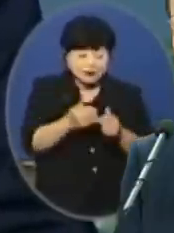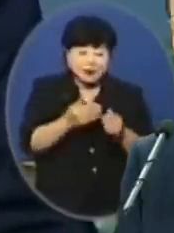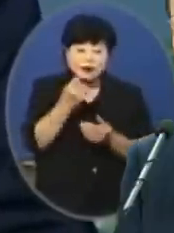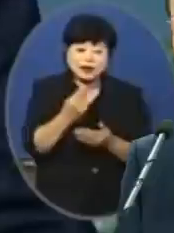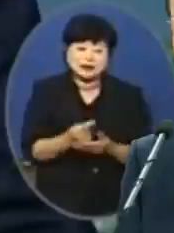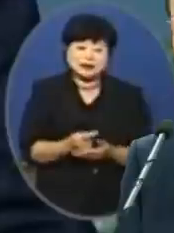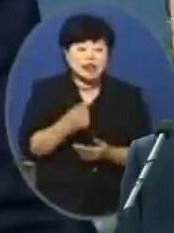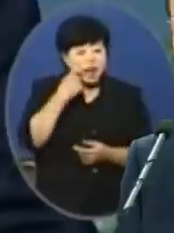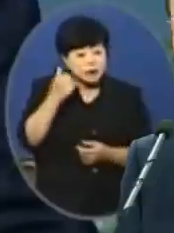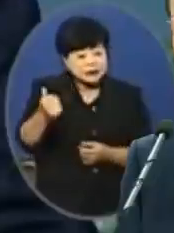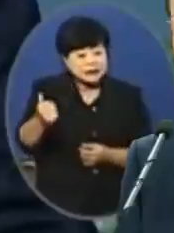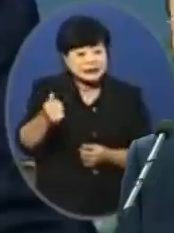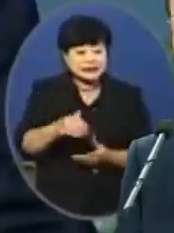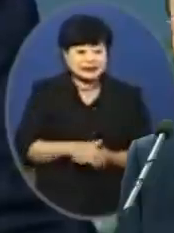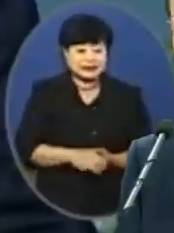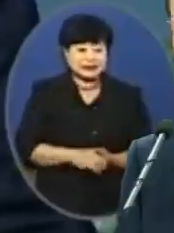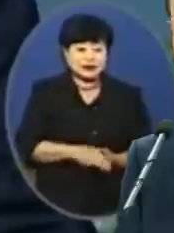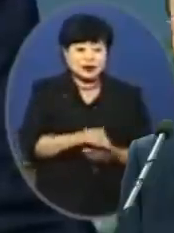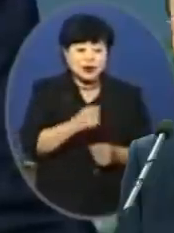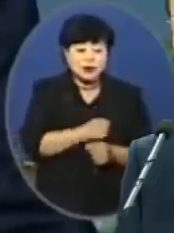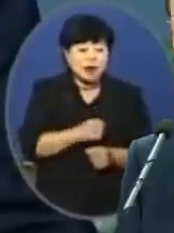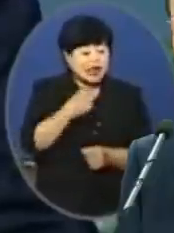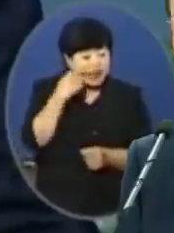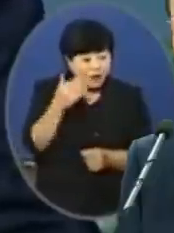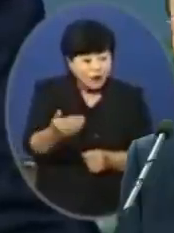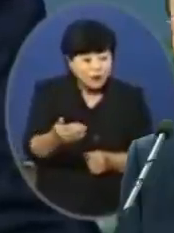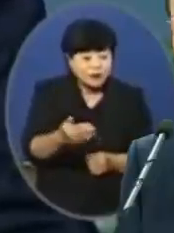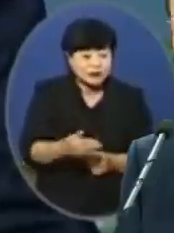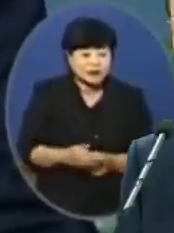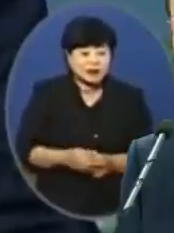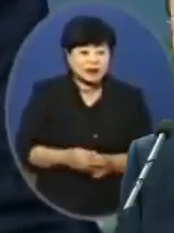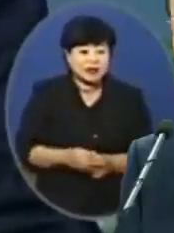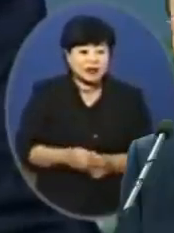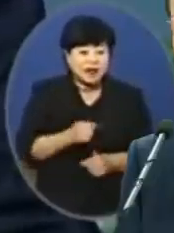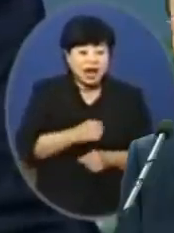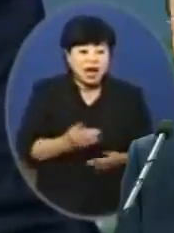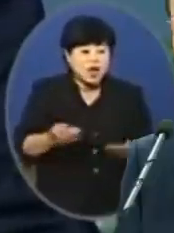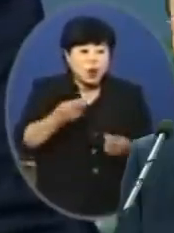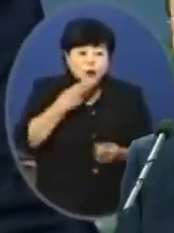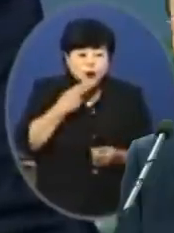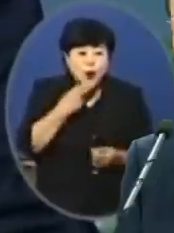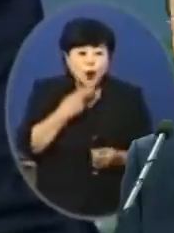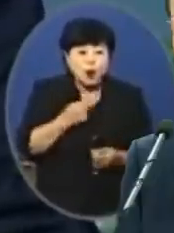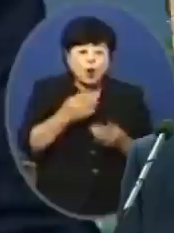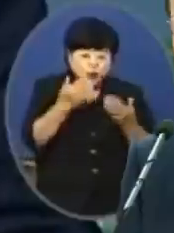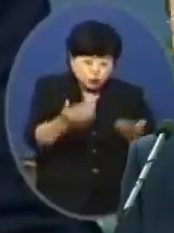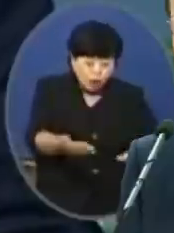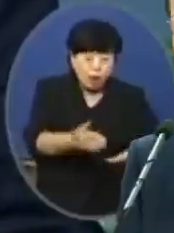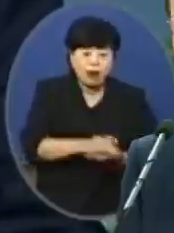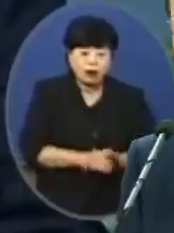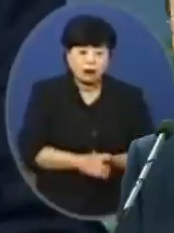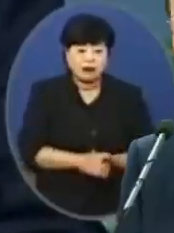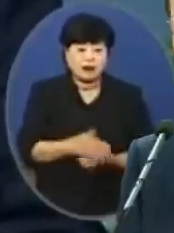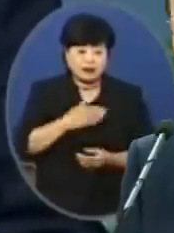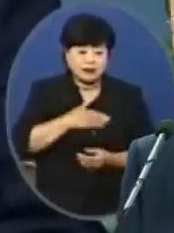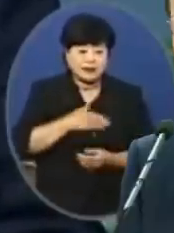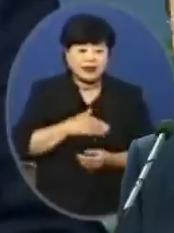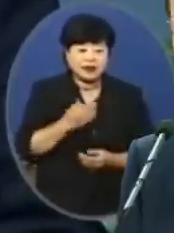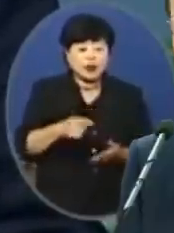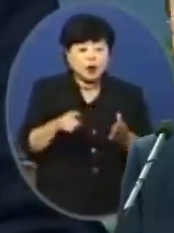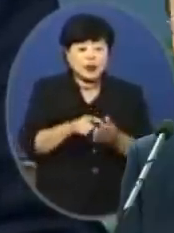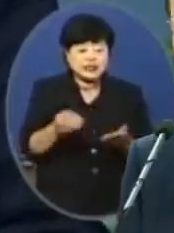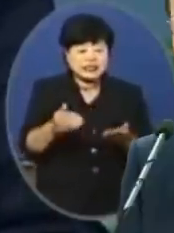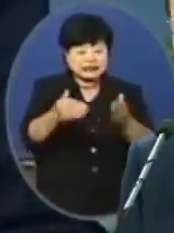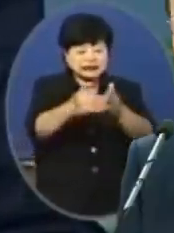나와서 아버지 우리 뭐 할까요? 할 것 없다. 그 말이 무슨 말씀입니까? 내가 다 너를 위해서